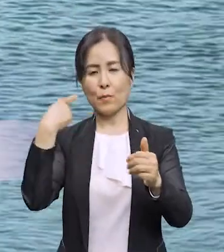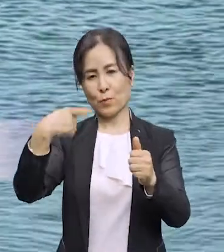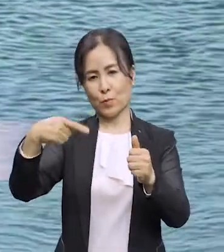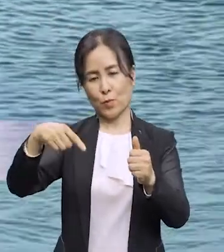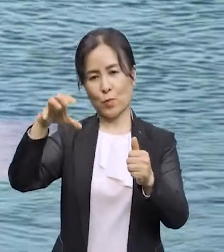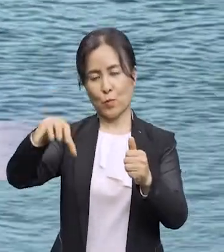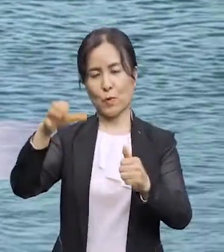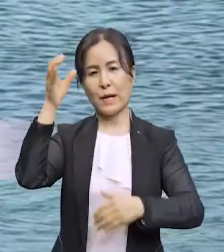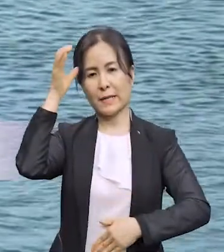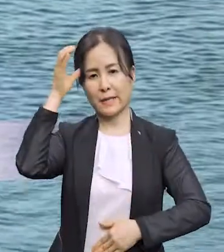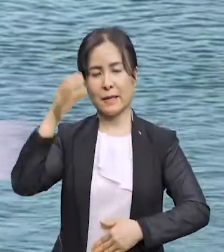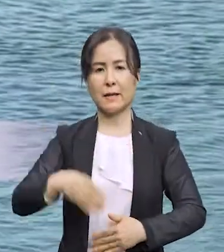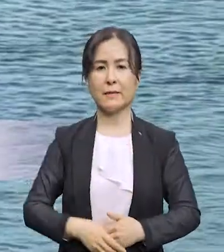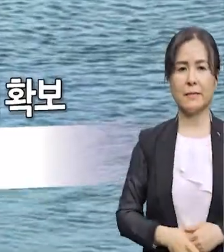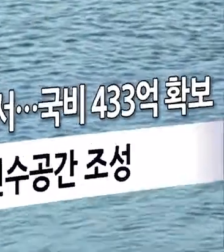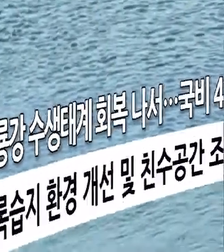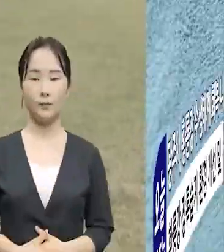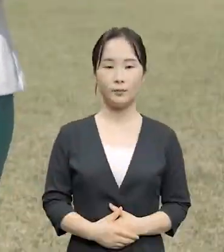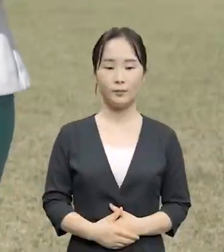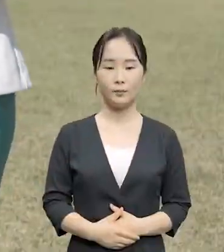될 것으로 기대됩니다.